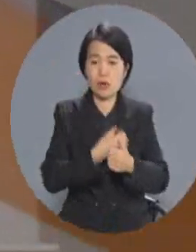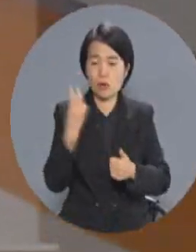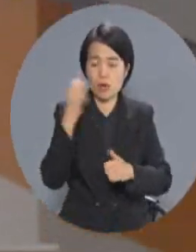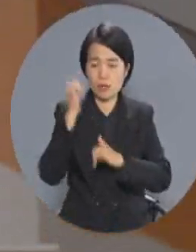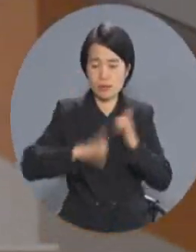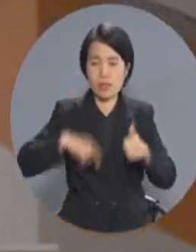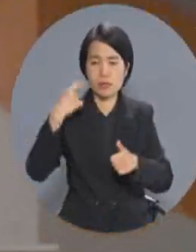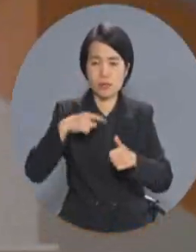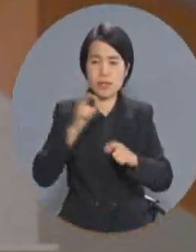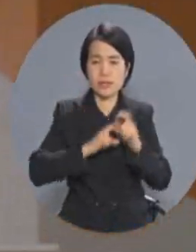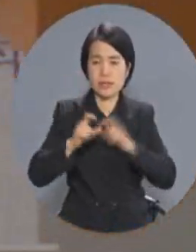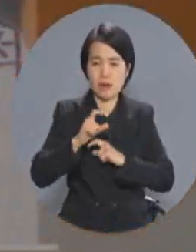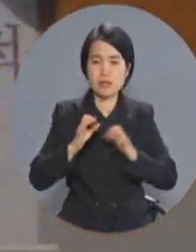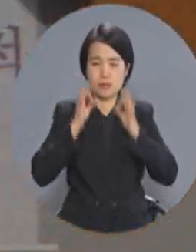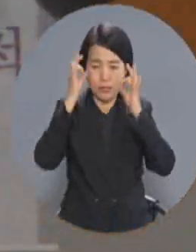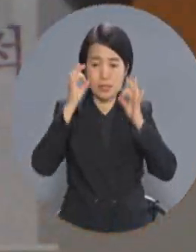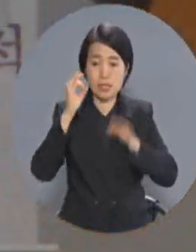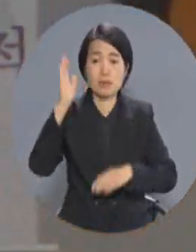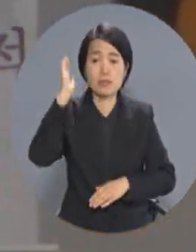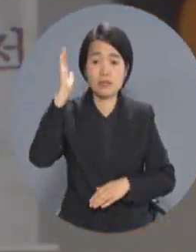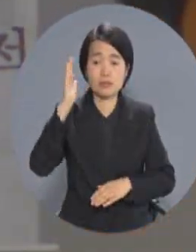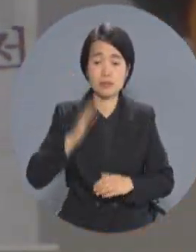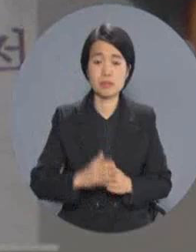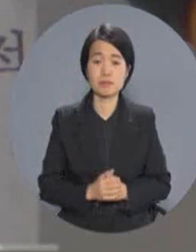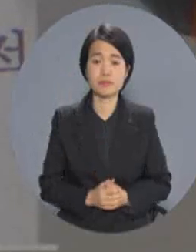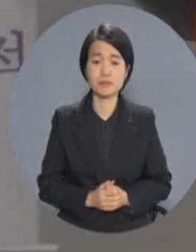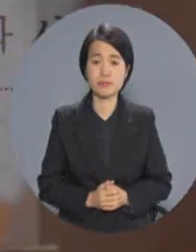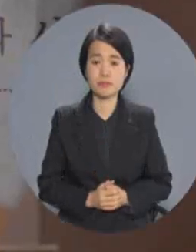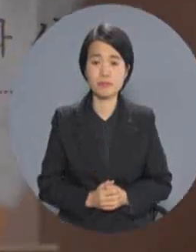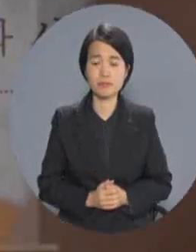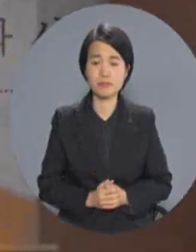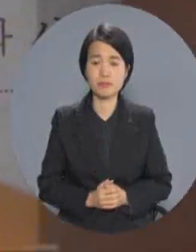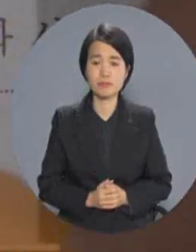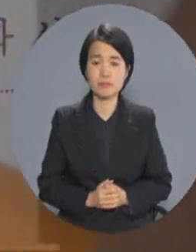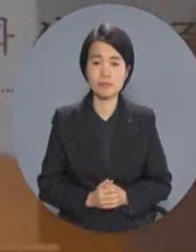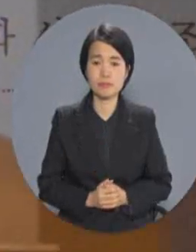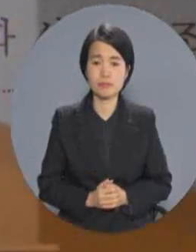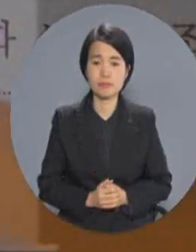인권과 역사 교육에 더욱 최선을 다하겠다고 말했습니다. MBC 뉴스 한신구입니다.